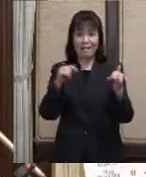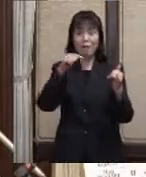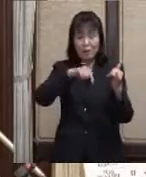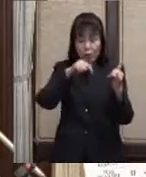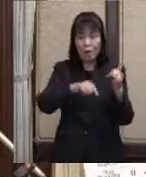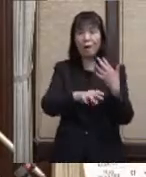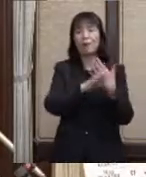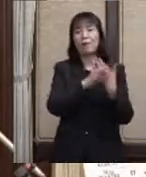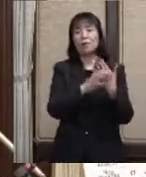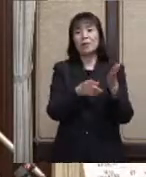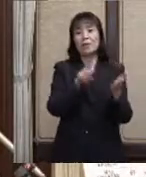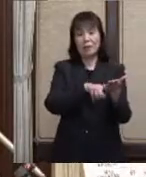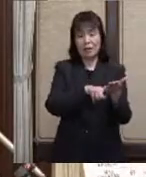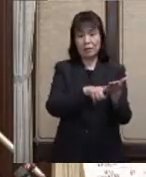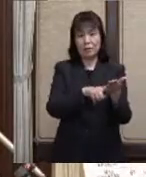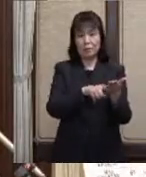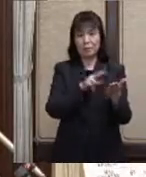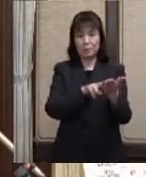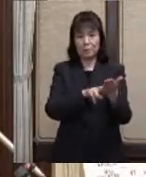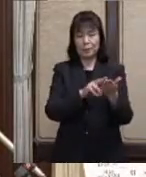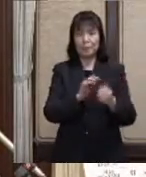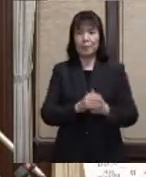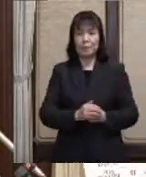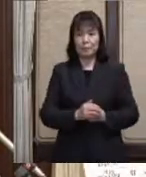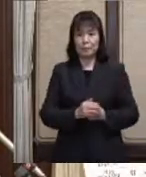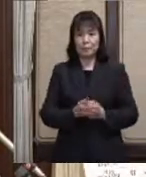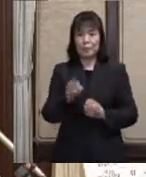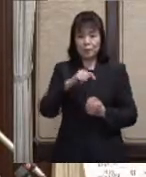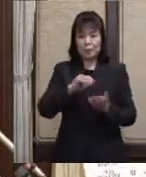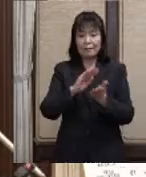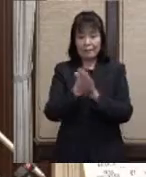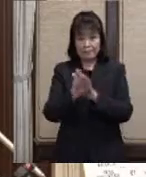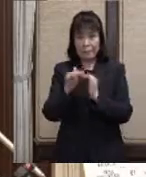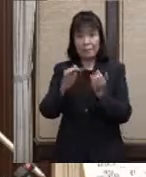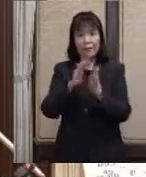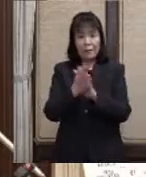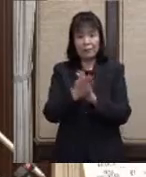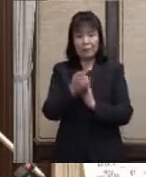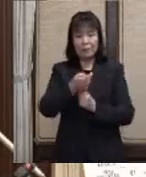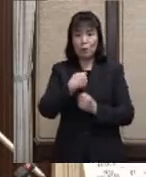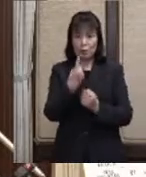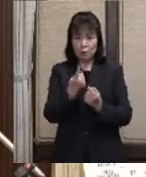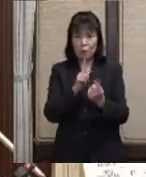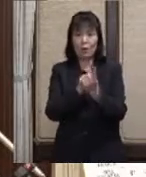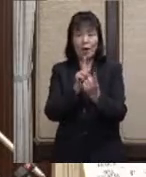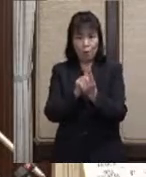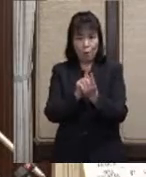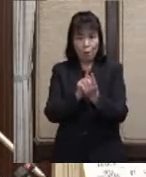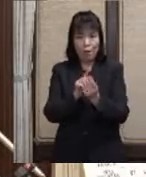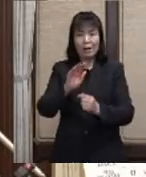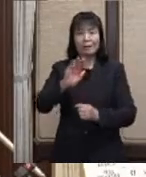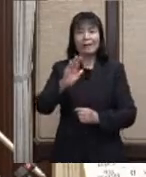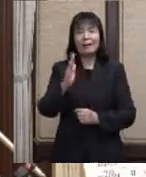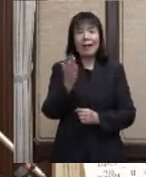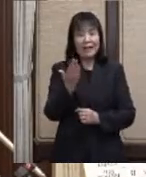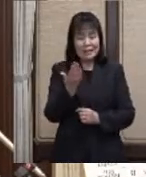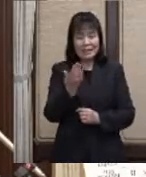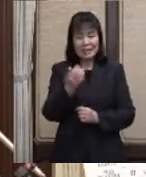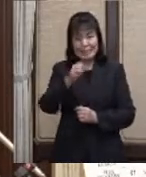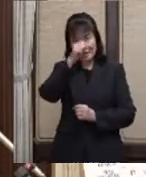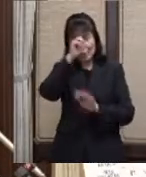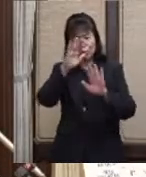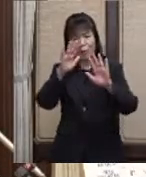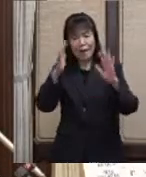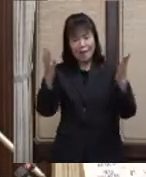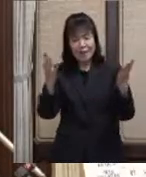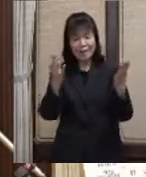このケースに相当します。次に本県独自の対応でありますが、ただし症状のない